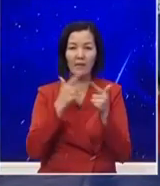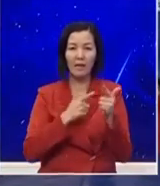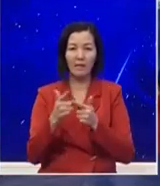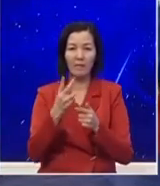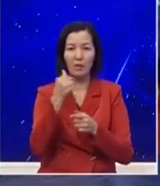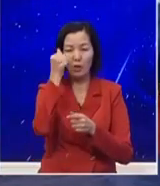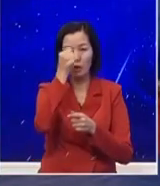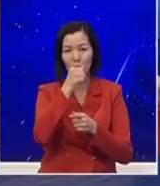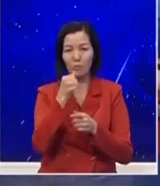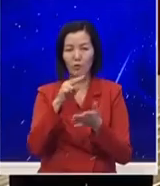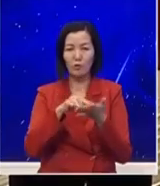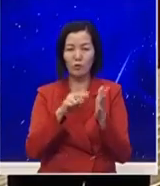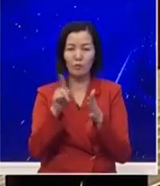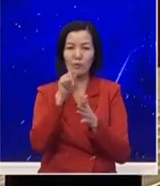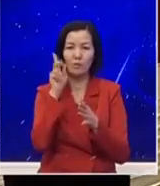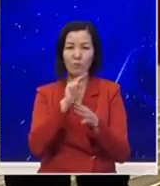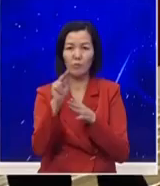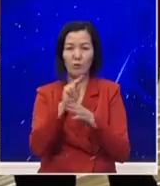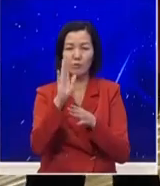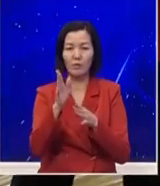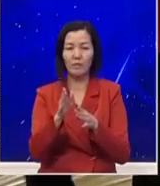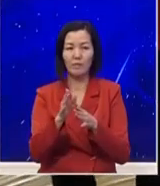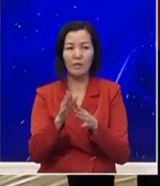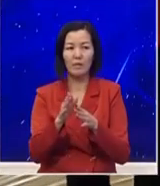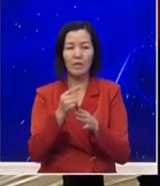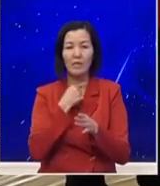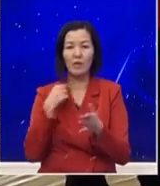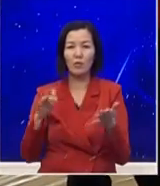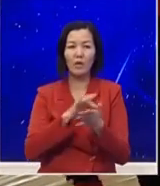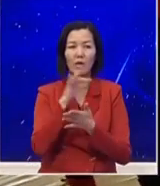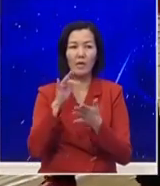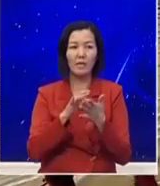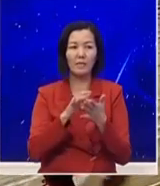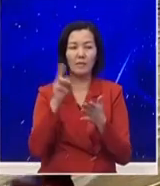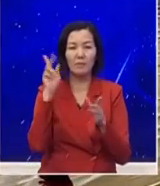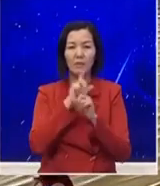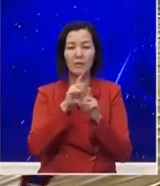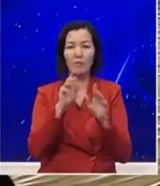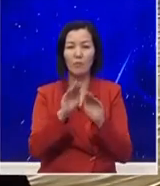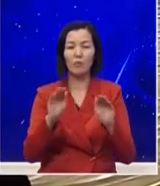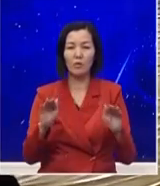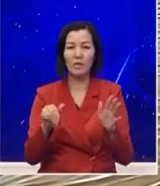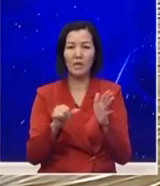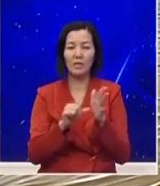2 жыл болды, жасөспірімдермен айналысып отырмыз. Талдықорған қаласының мектеп оқушылары